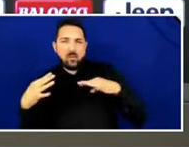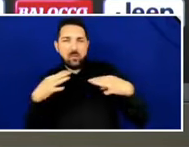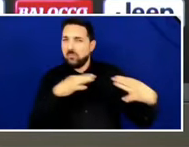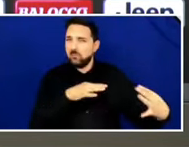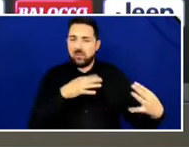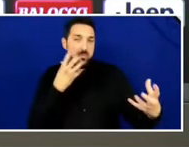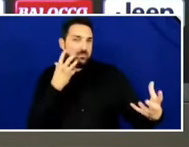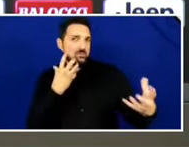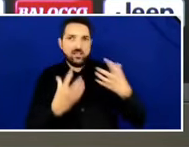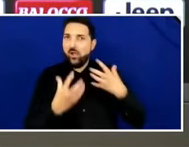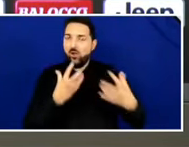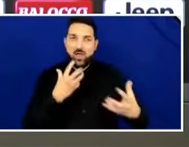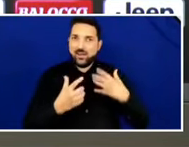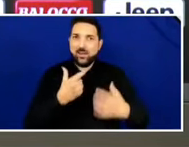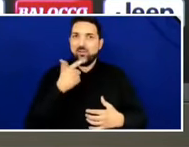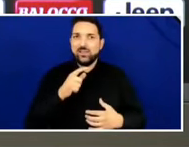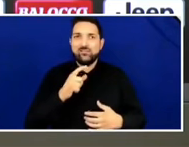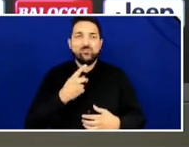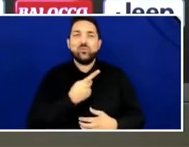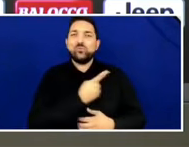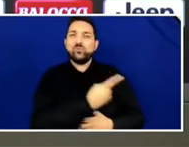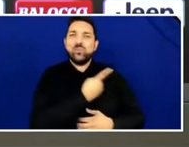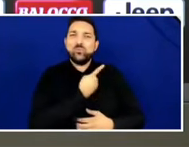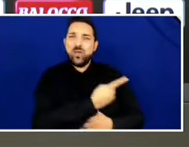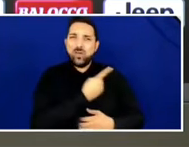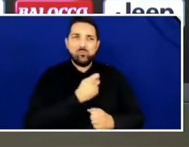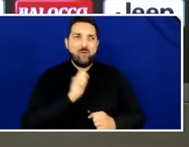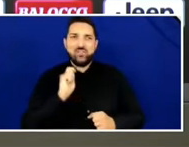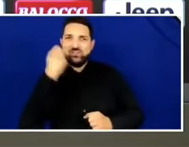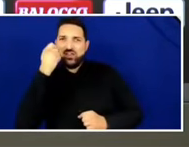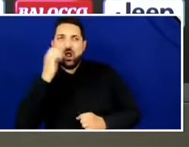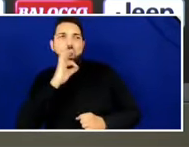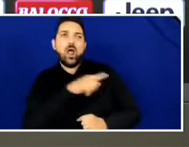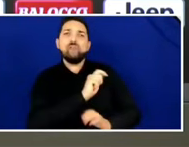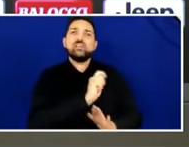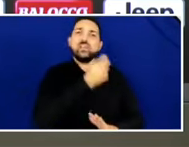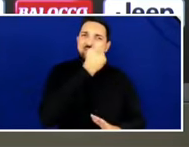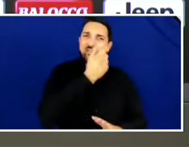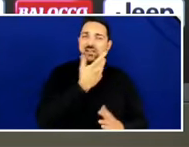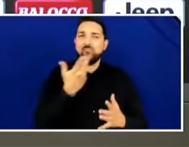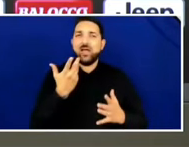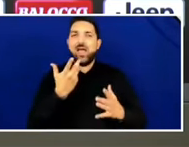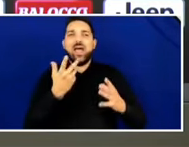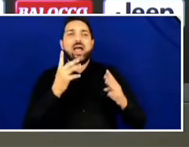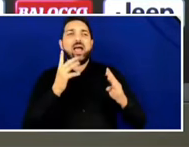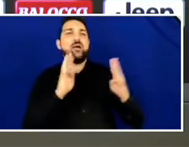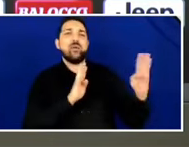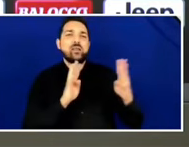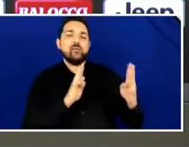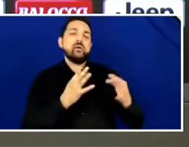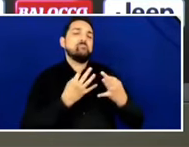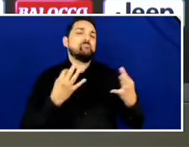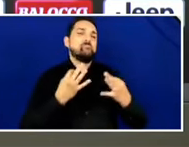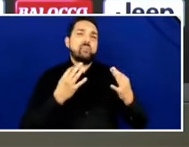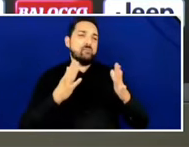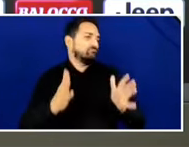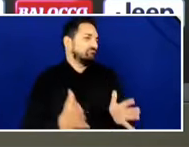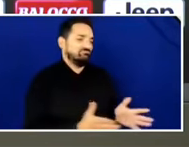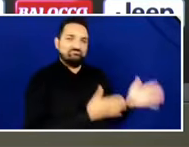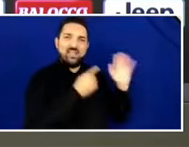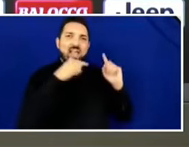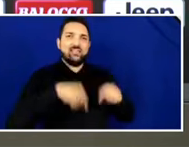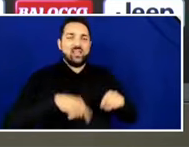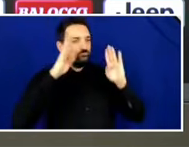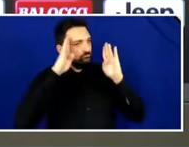le due squadre potevano vincere la partita ma rimane rimane nel passato e Adesso pensiamo alla prossima partita che è quella più